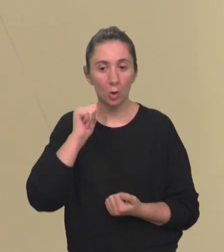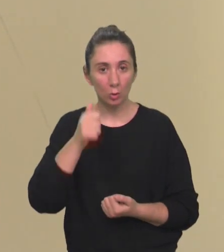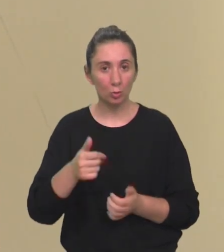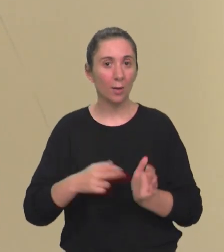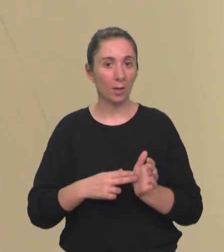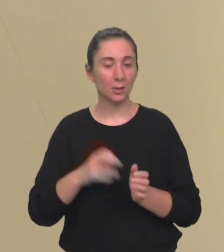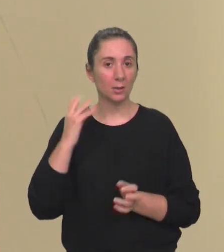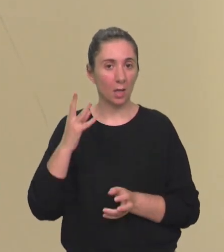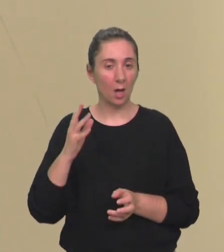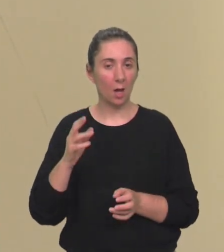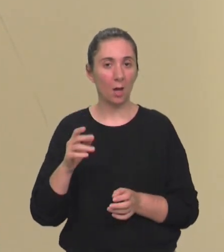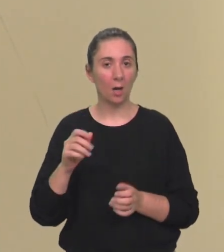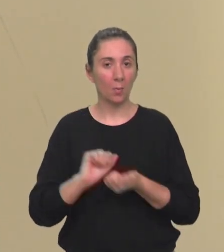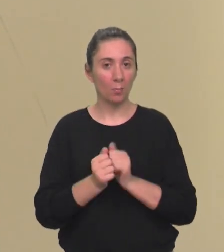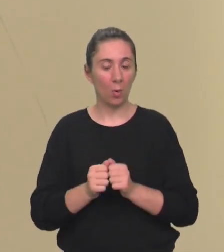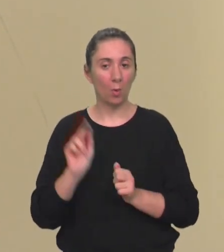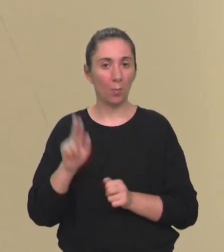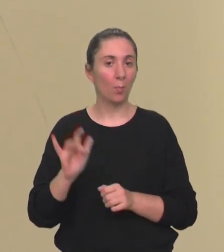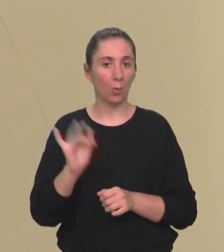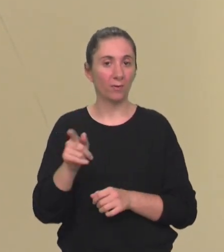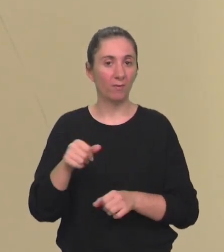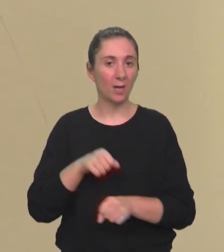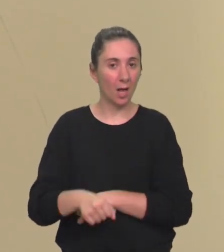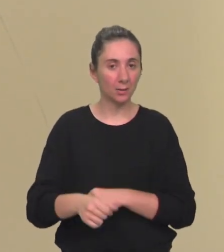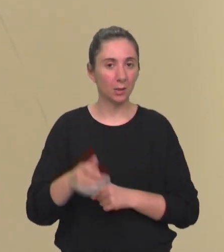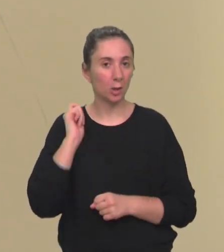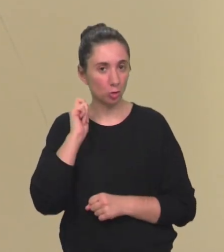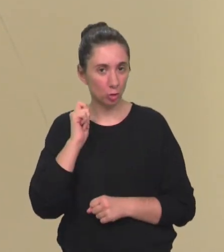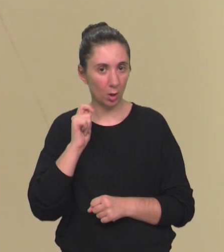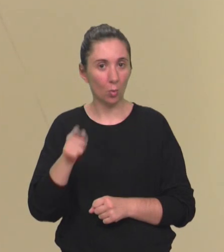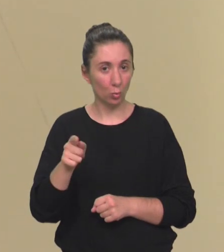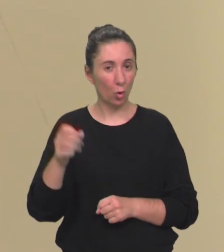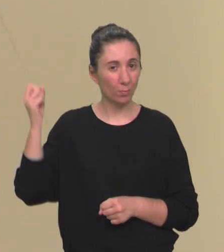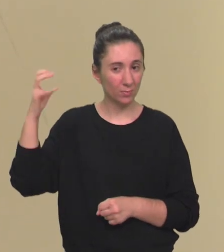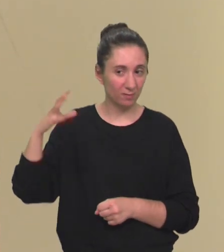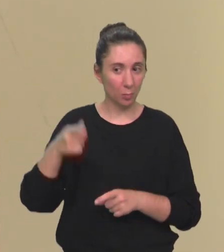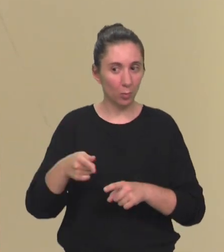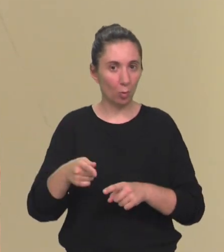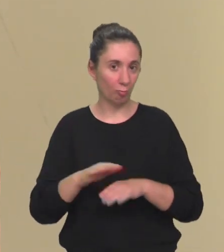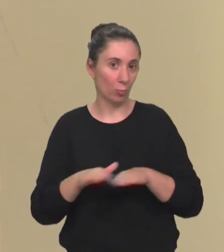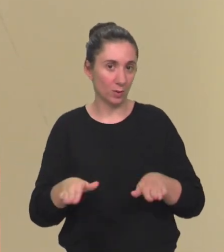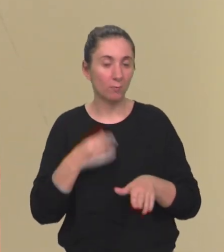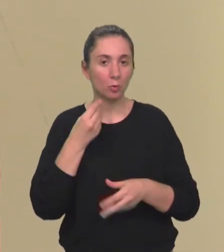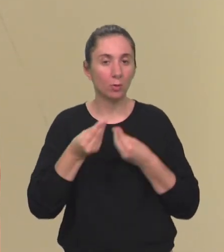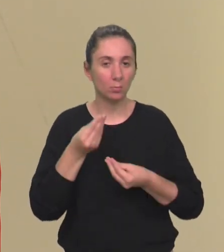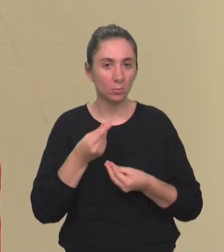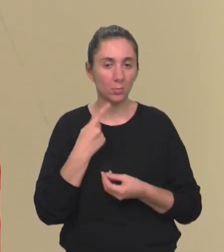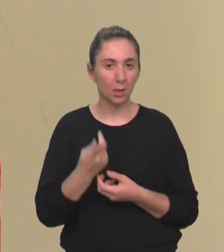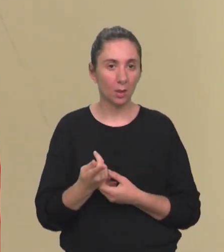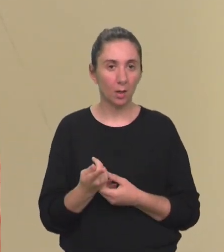je Nacionalni dan borbe protiv nasilja nad ženama, pa evo u tom nekom svjetlu bih ovaj dio završila i naglasila